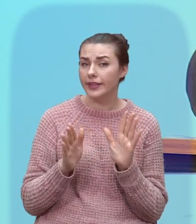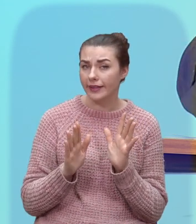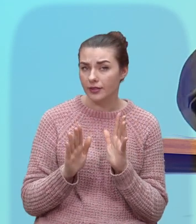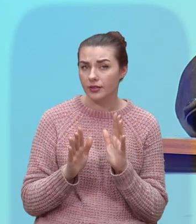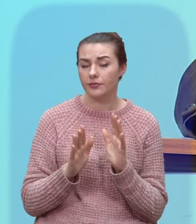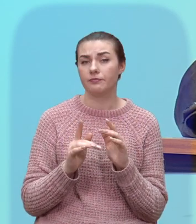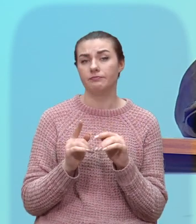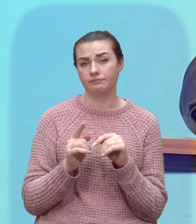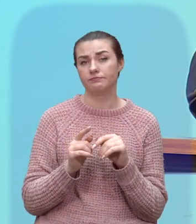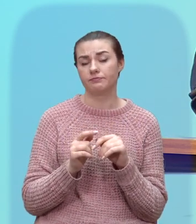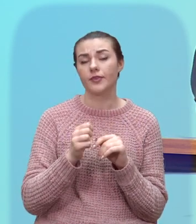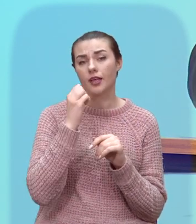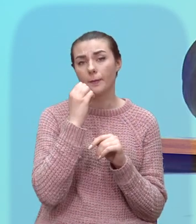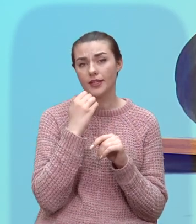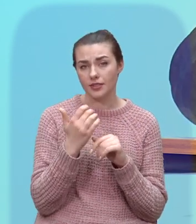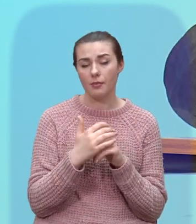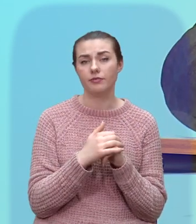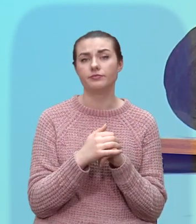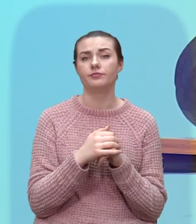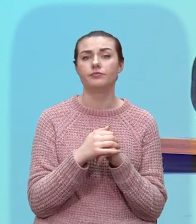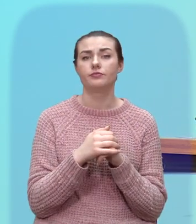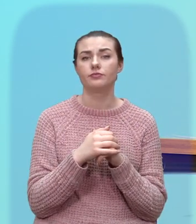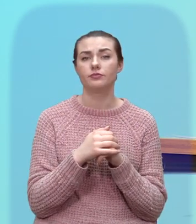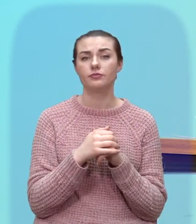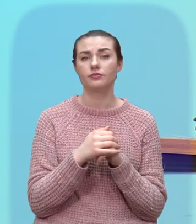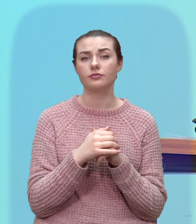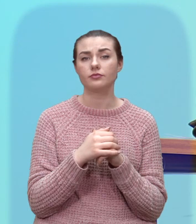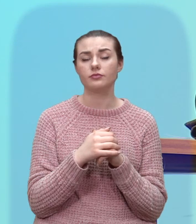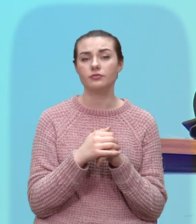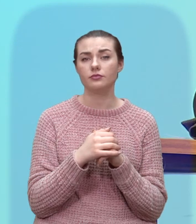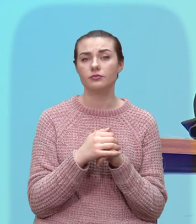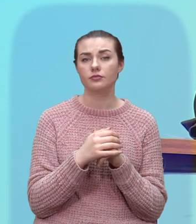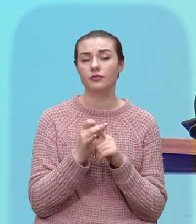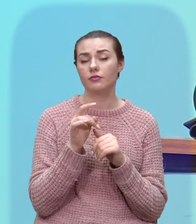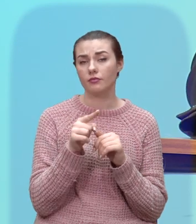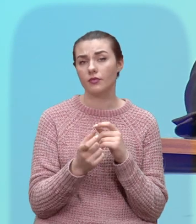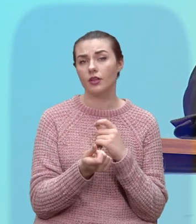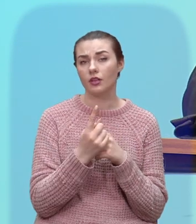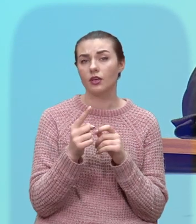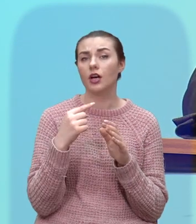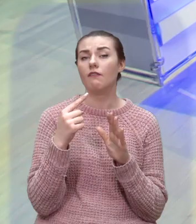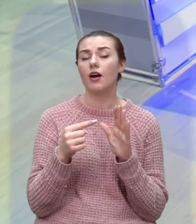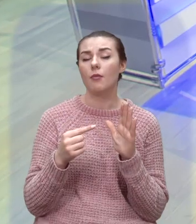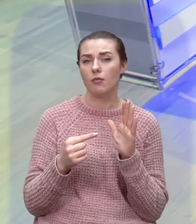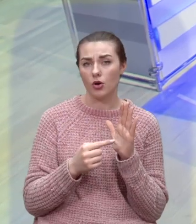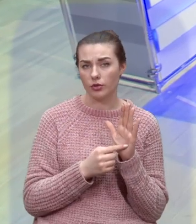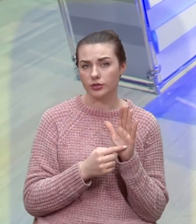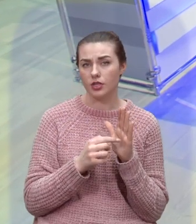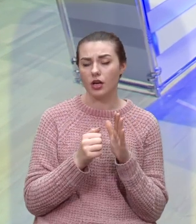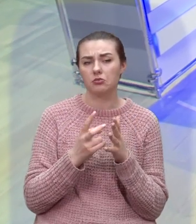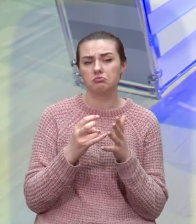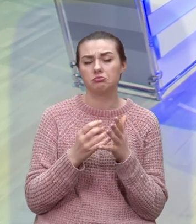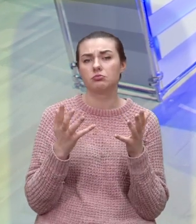нет и хорошо спасибо большое ну и собственно тогда возникает вопрос а